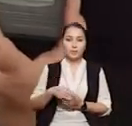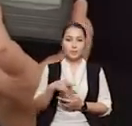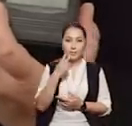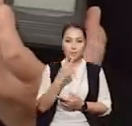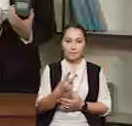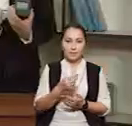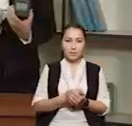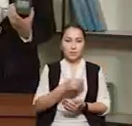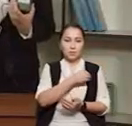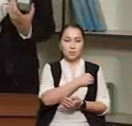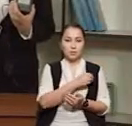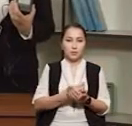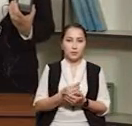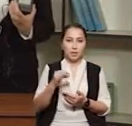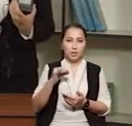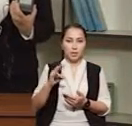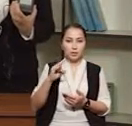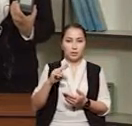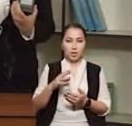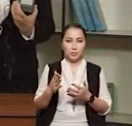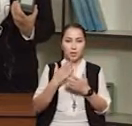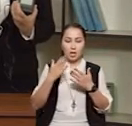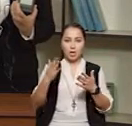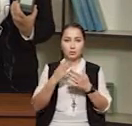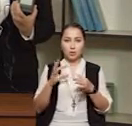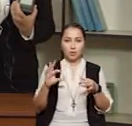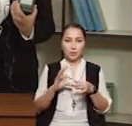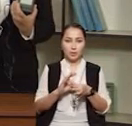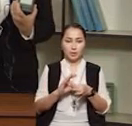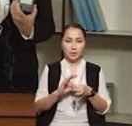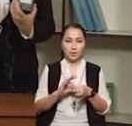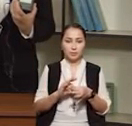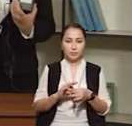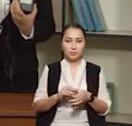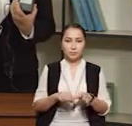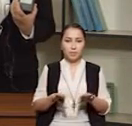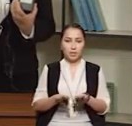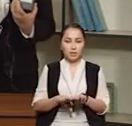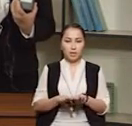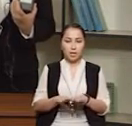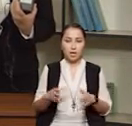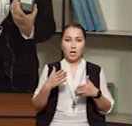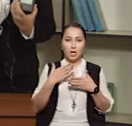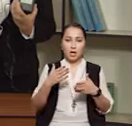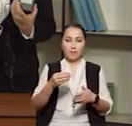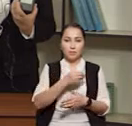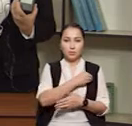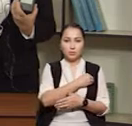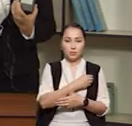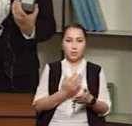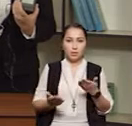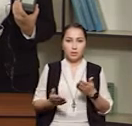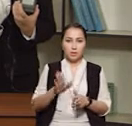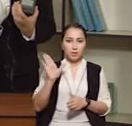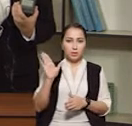ko'rib turibsiz. Uni indikatorini agar havo bilan kontaktda bo'lsa, u holda havoni